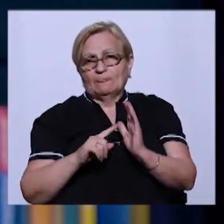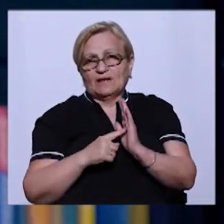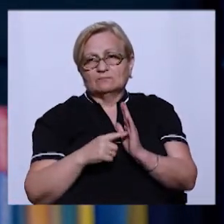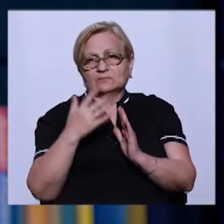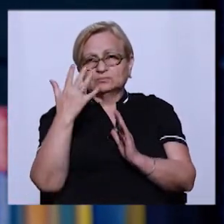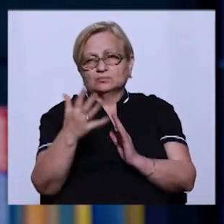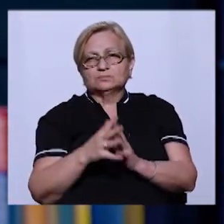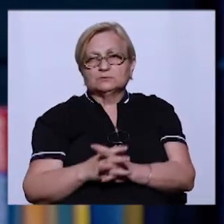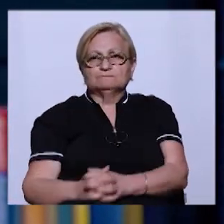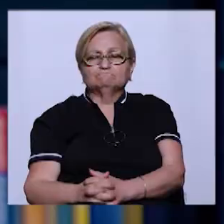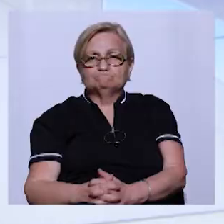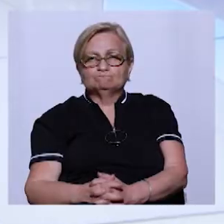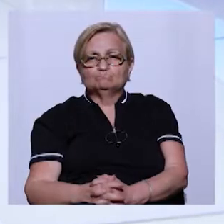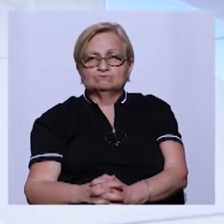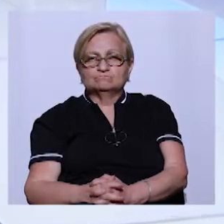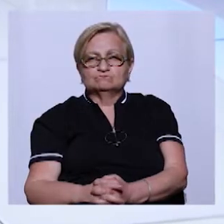5-ზე.